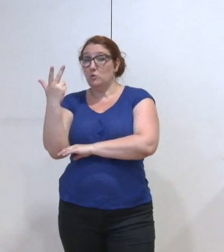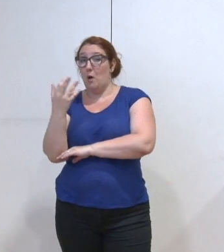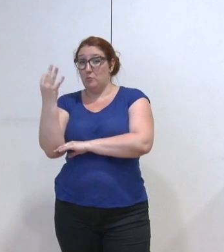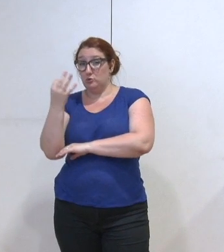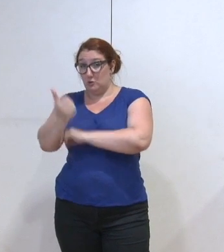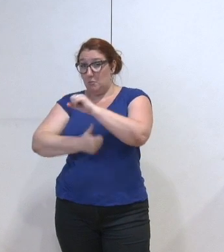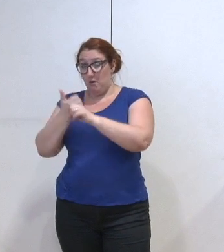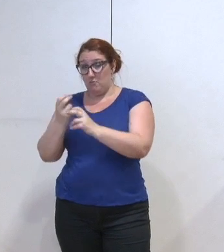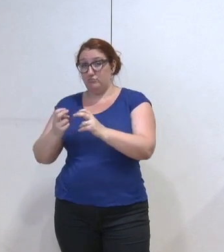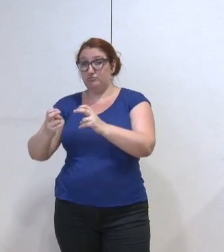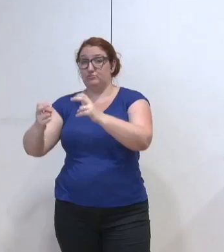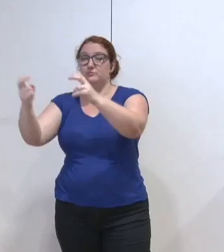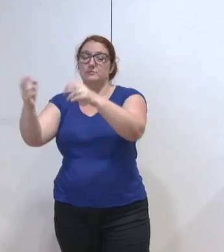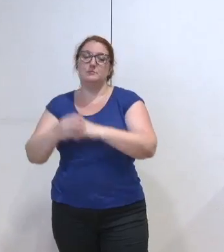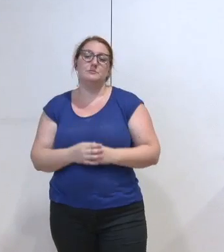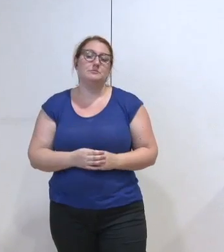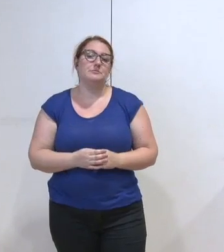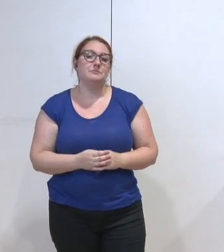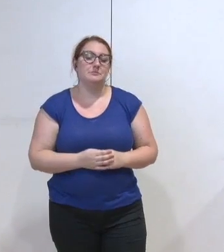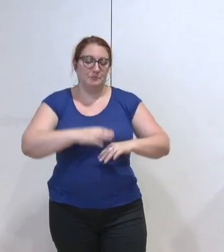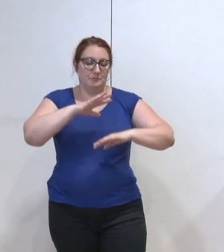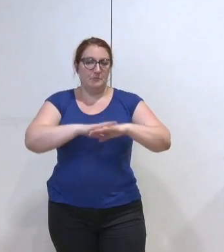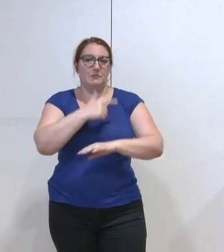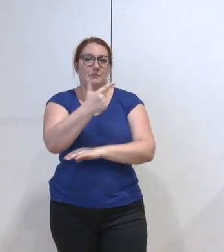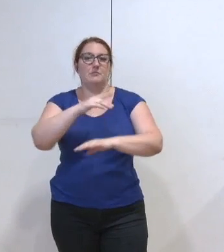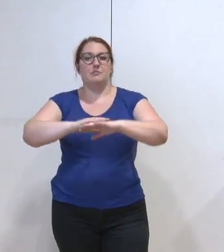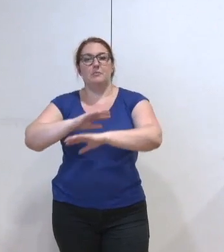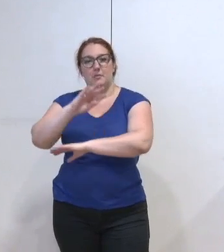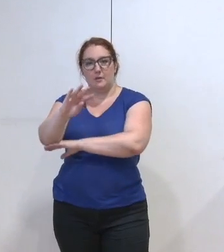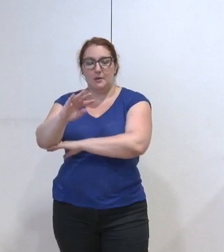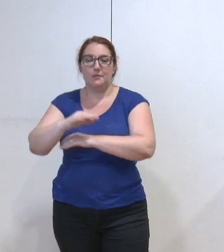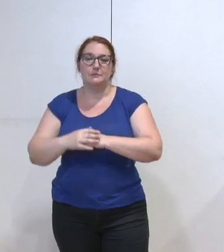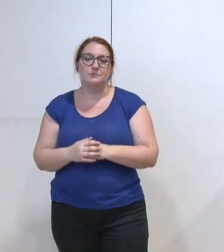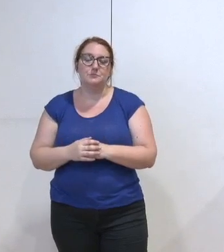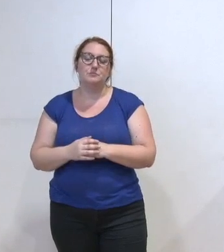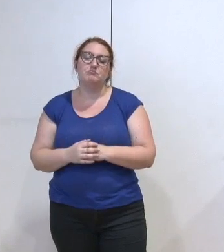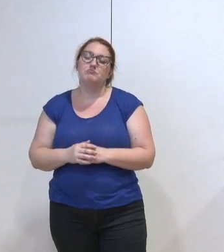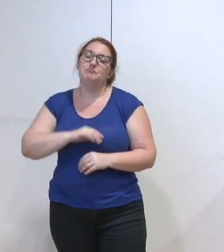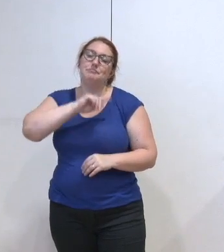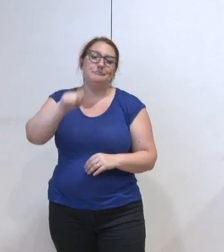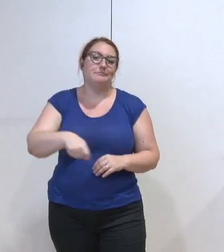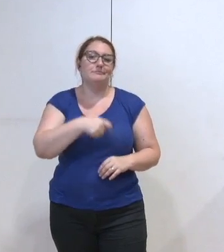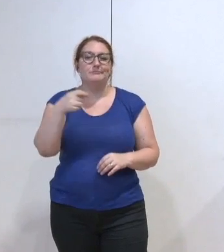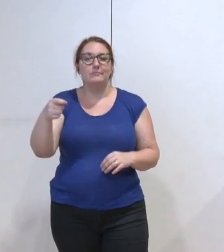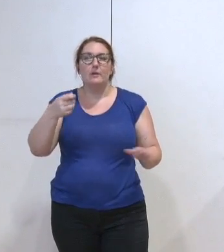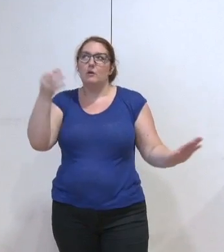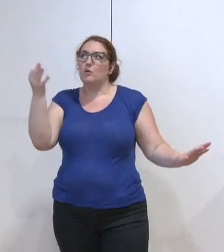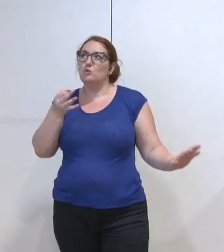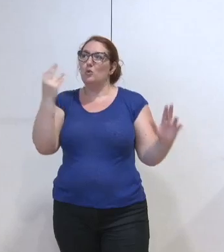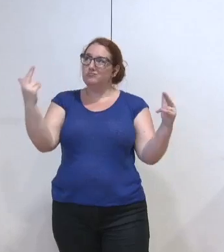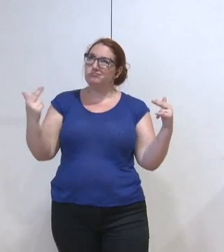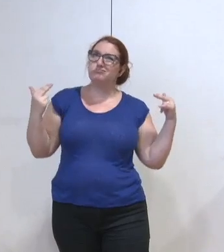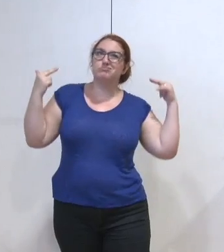1 le secteur 2 et 4 même s'il représente pas forcément des euh taux importants